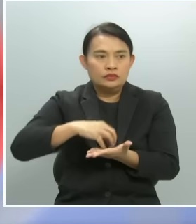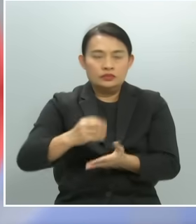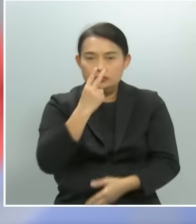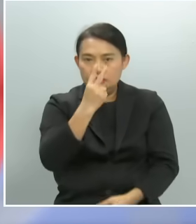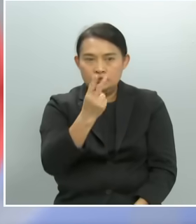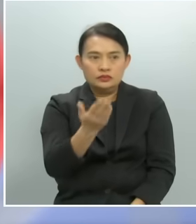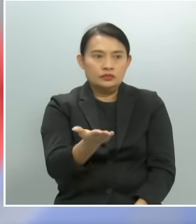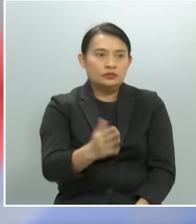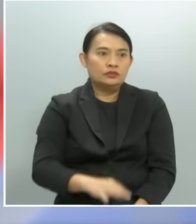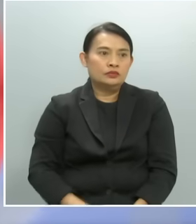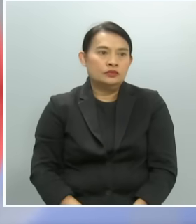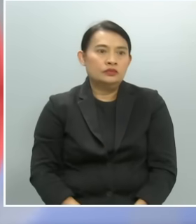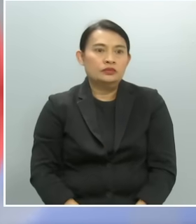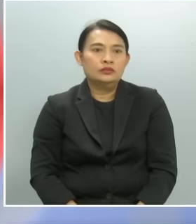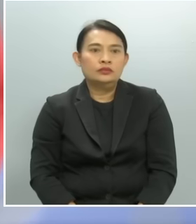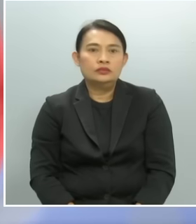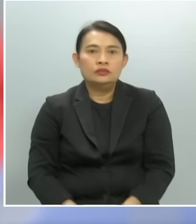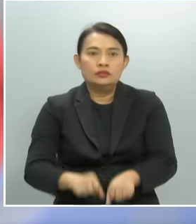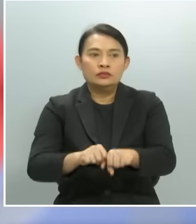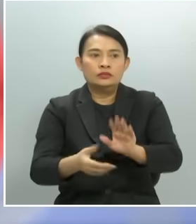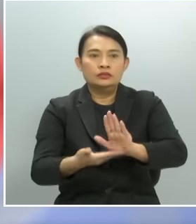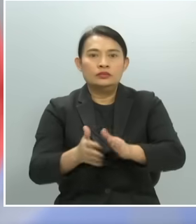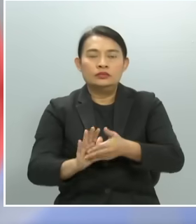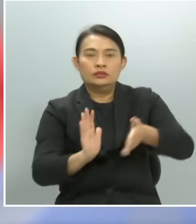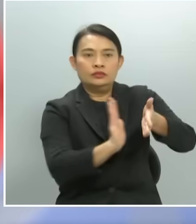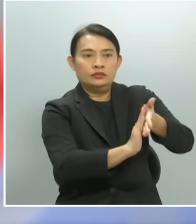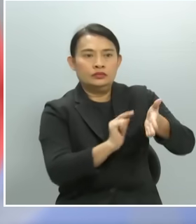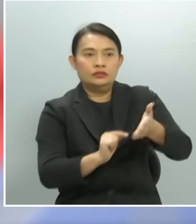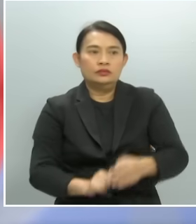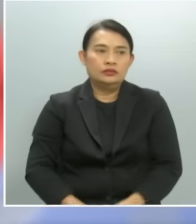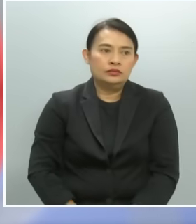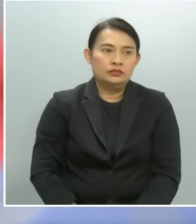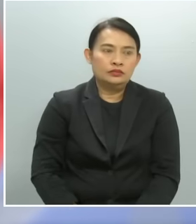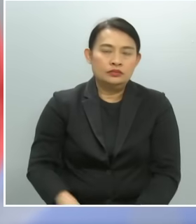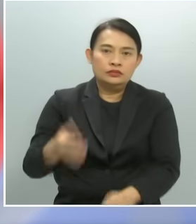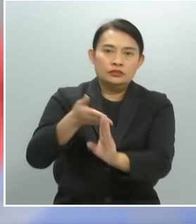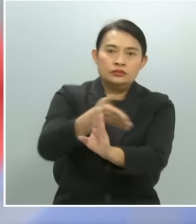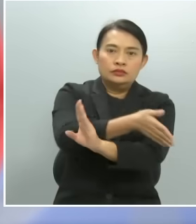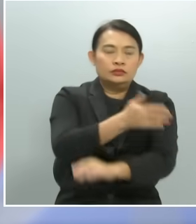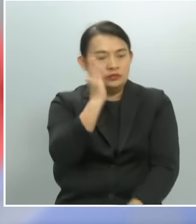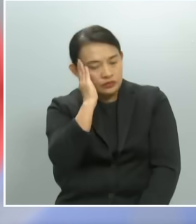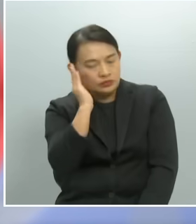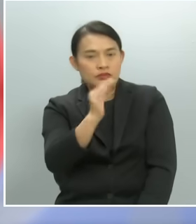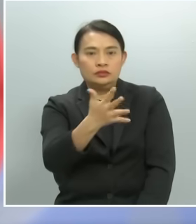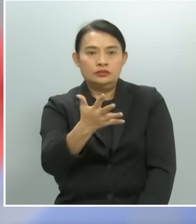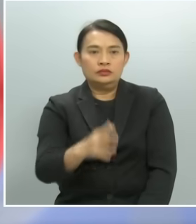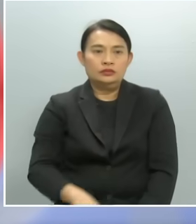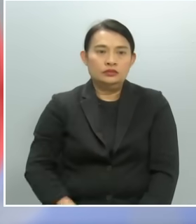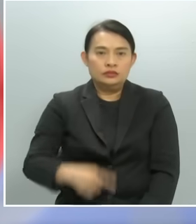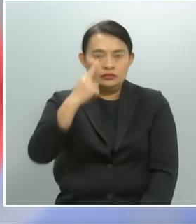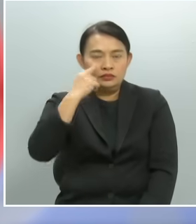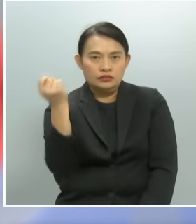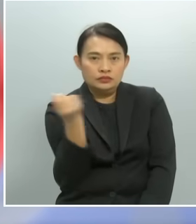ลอยฝากรอยเท้าเอาไว้แต่ตอนนี้เขายืนยันว่าก่อนนอนไม่มีซึ่งมันมีตอนตี